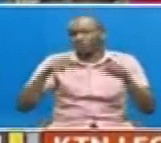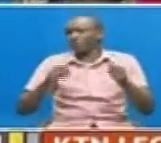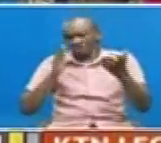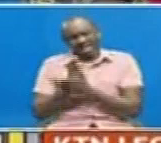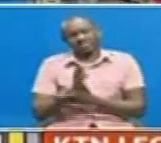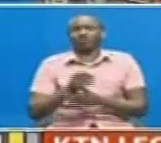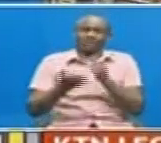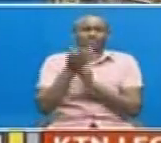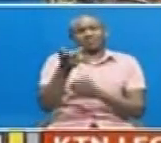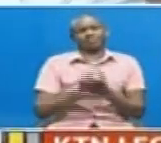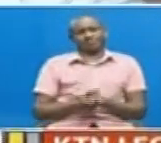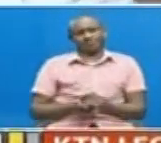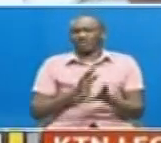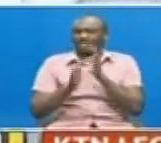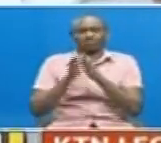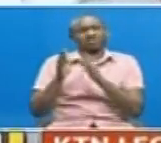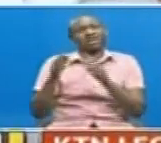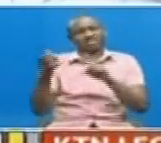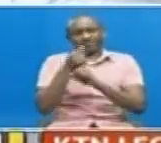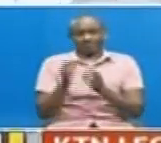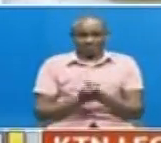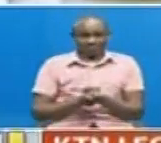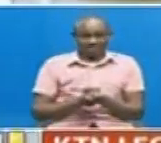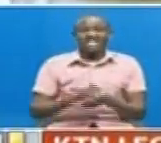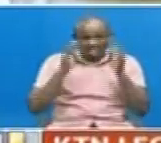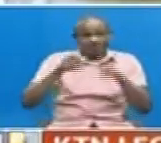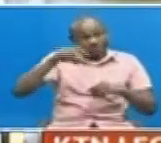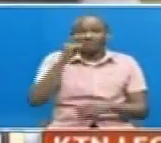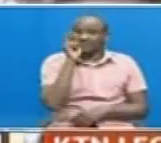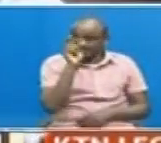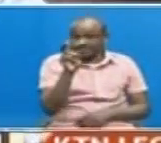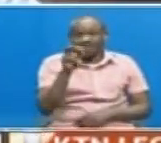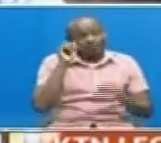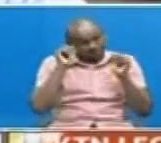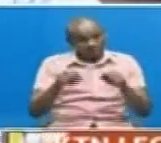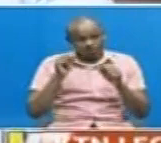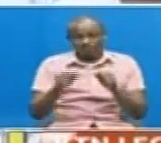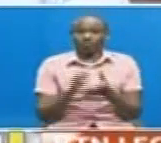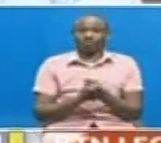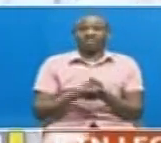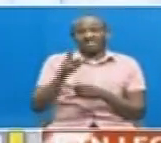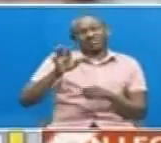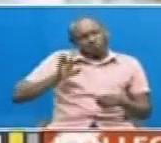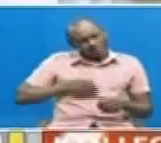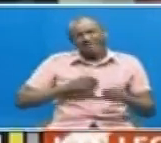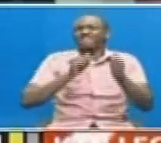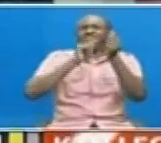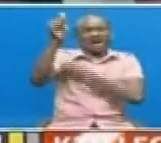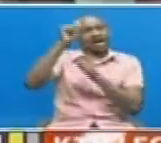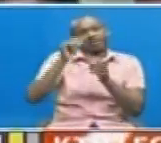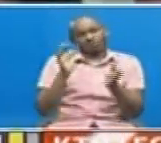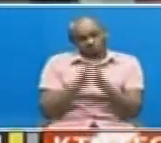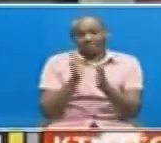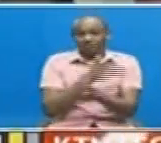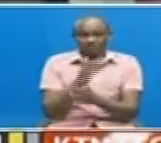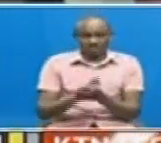haki bila matumaini. Angekuwa anaona, angekuwa amefikisha wa mama mbali sana.